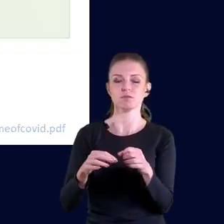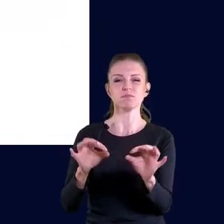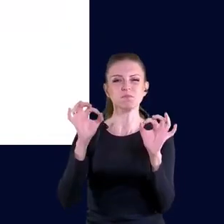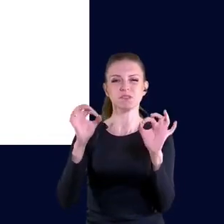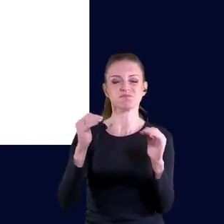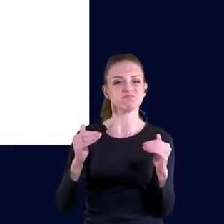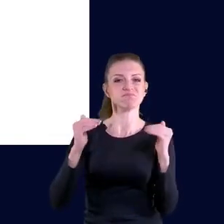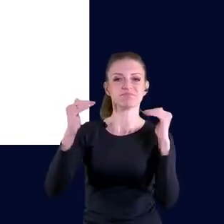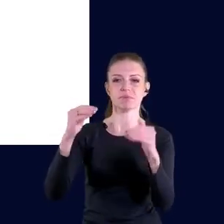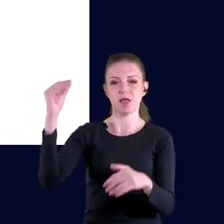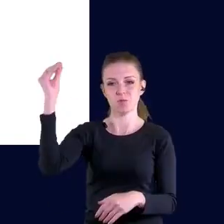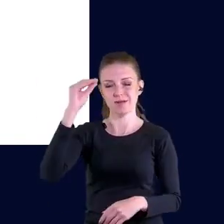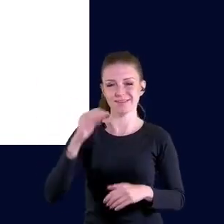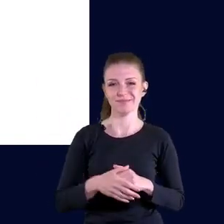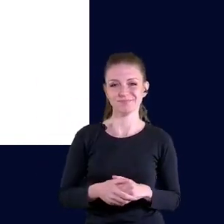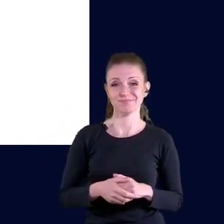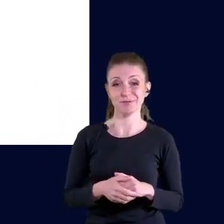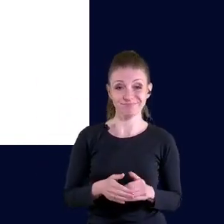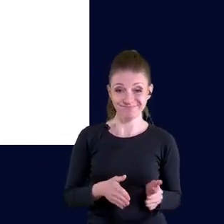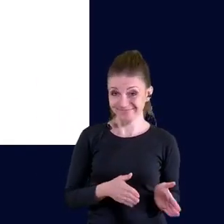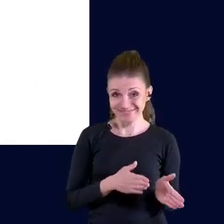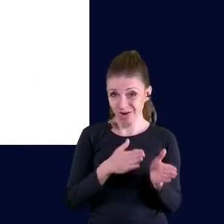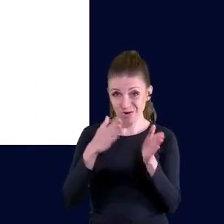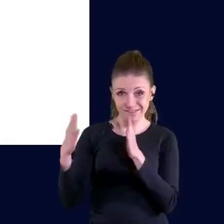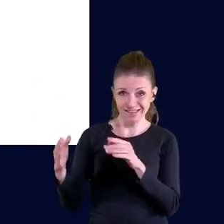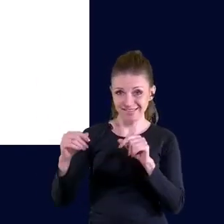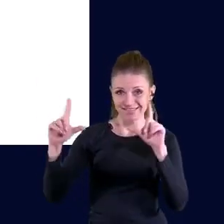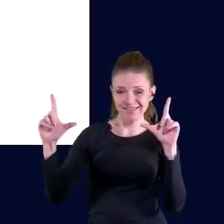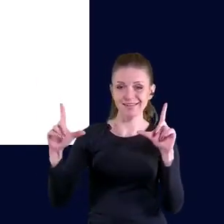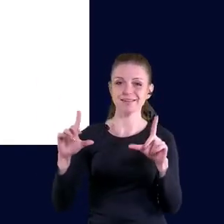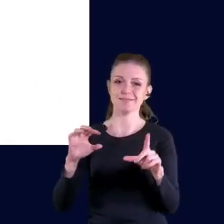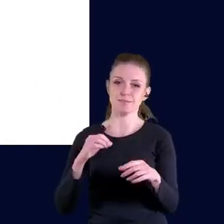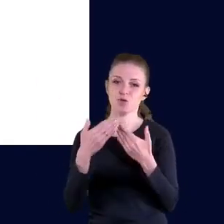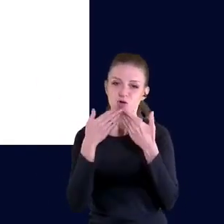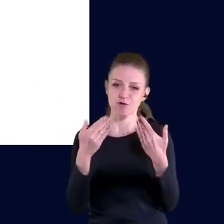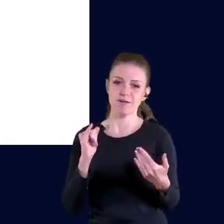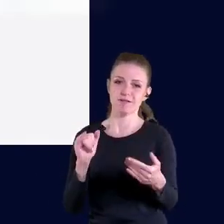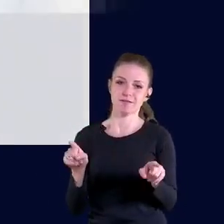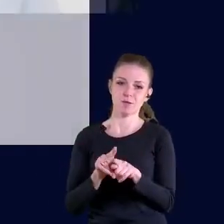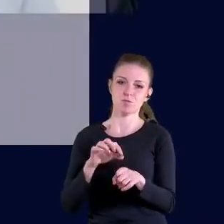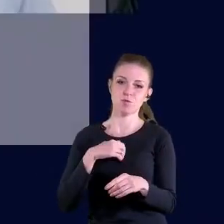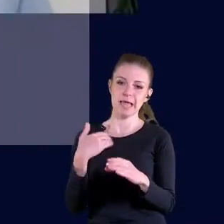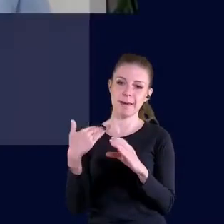ostatnim slajdzie jest podziękowanie i mój adres mailowy Dziękuję bardzo